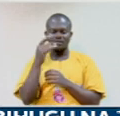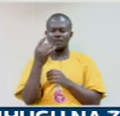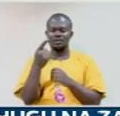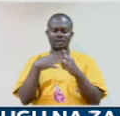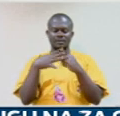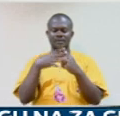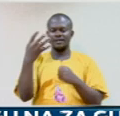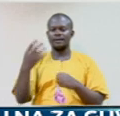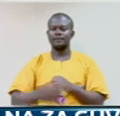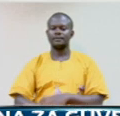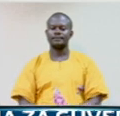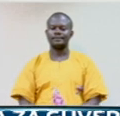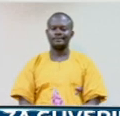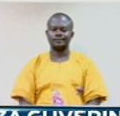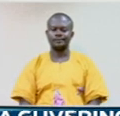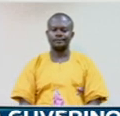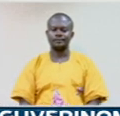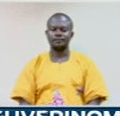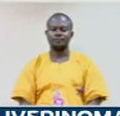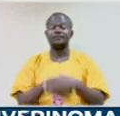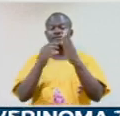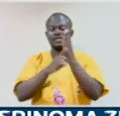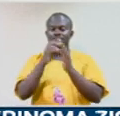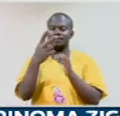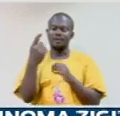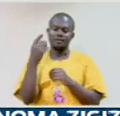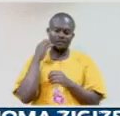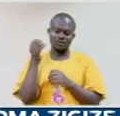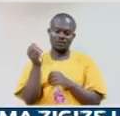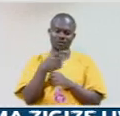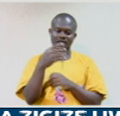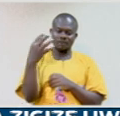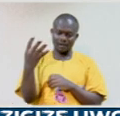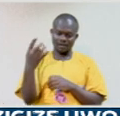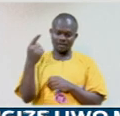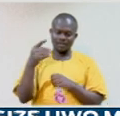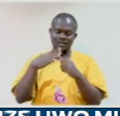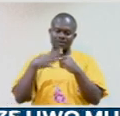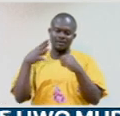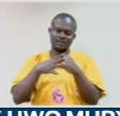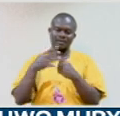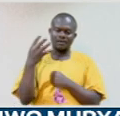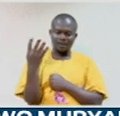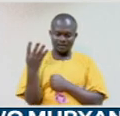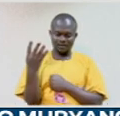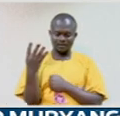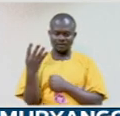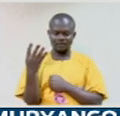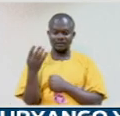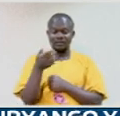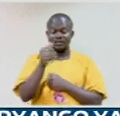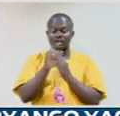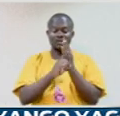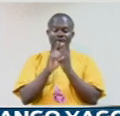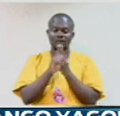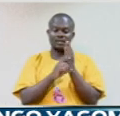wa 1994. Itariki 21 z'ukwa kane 1994 niyo